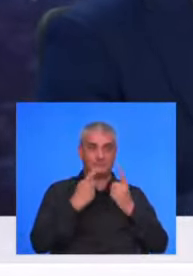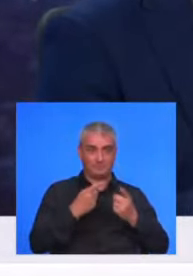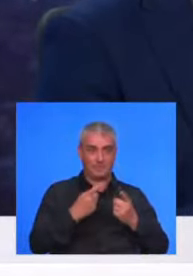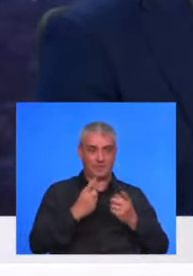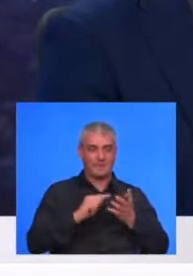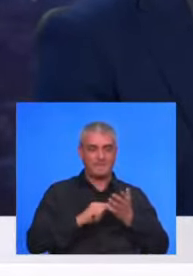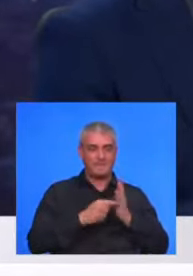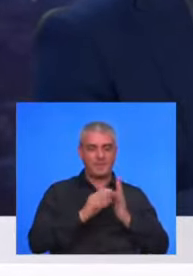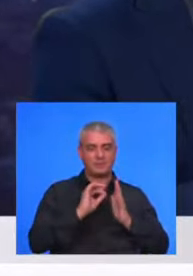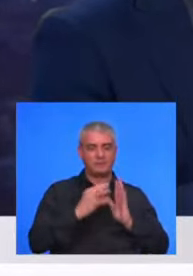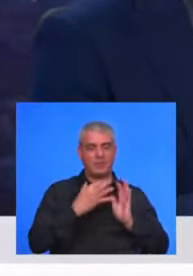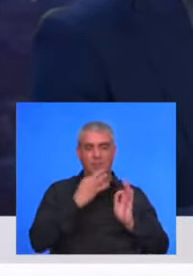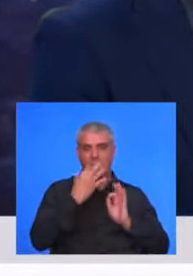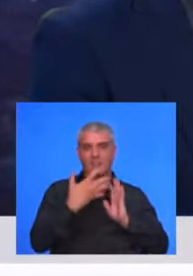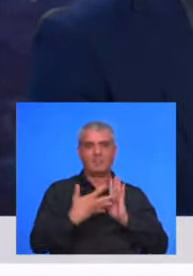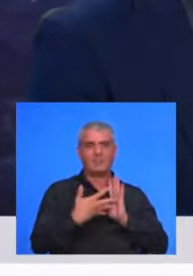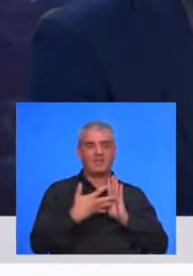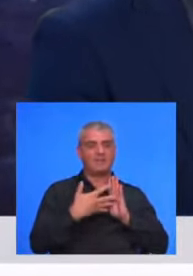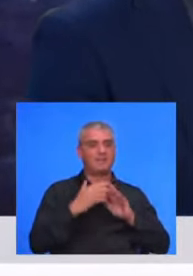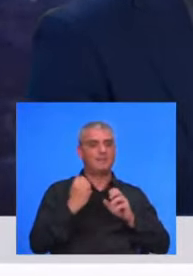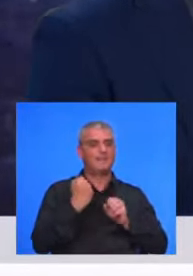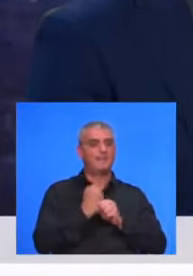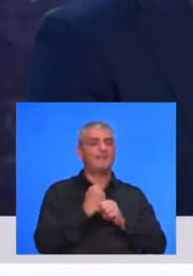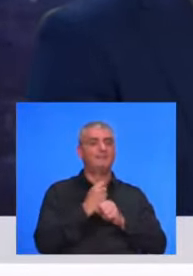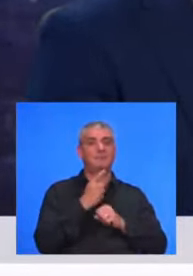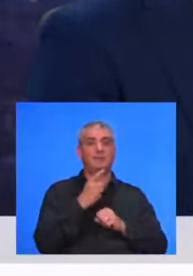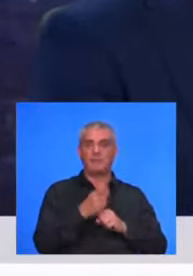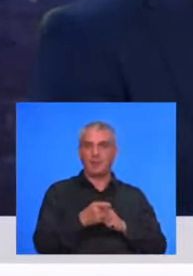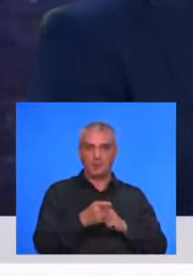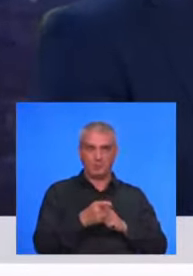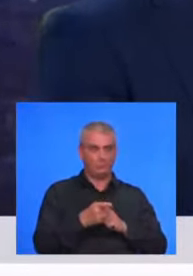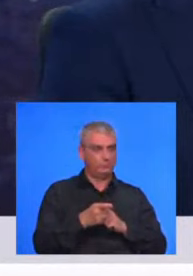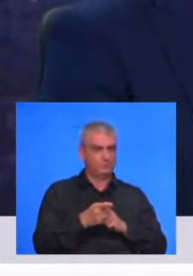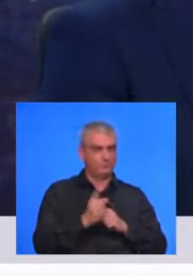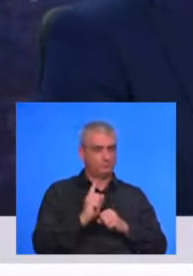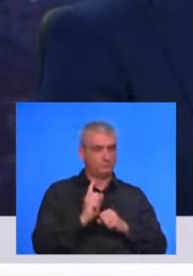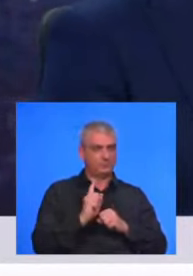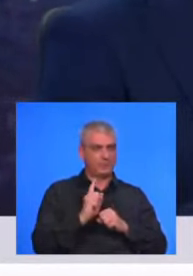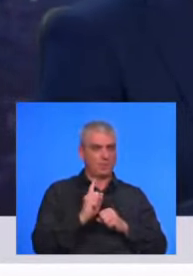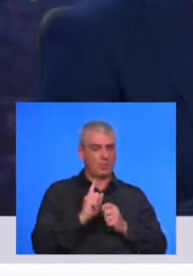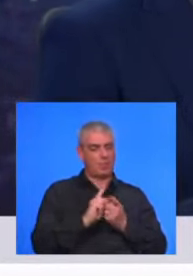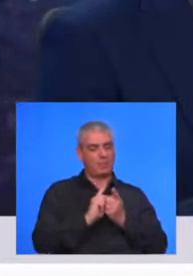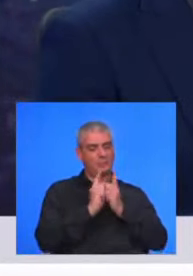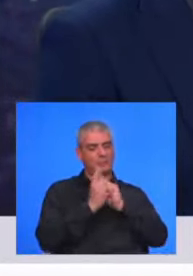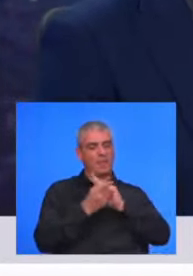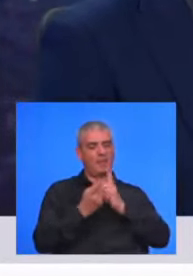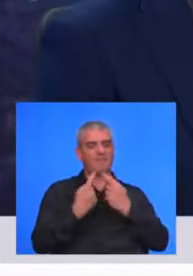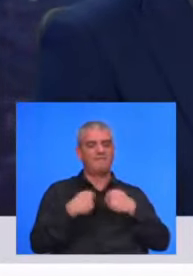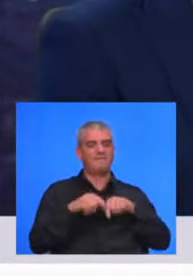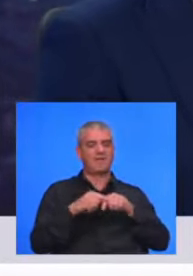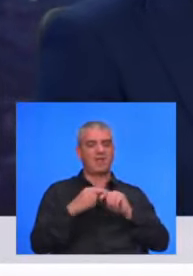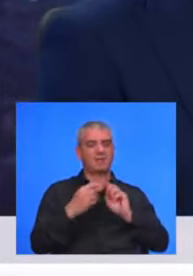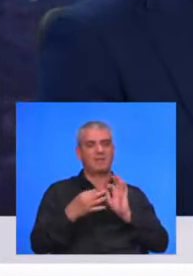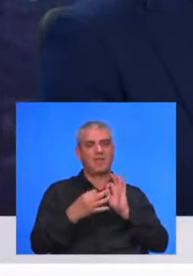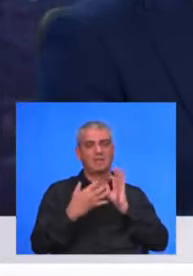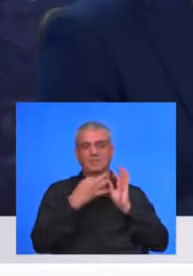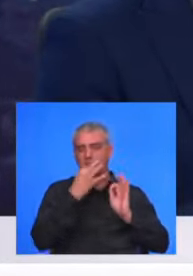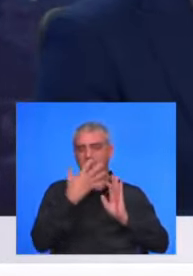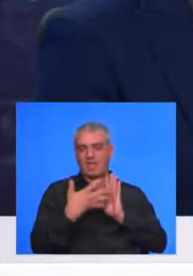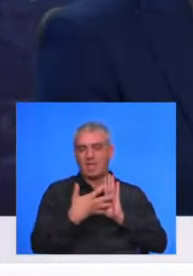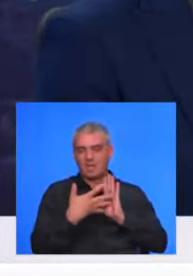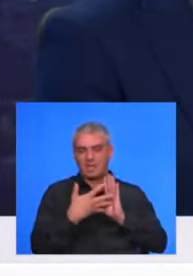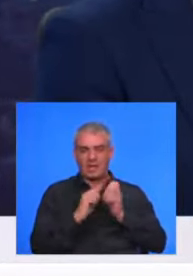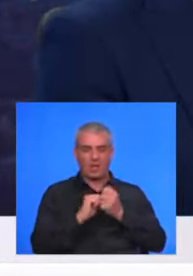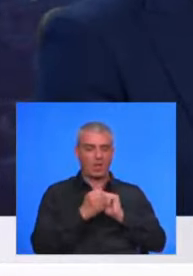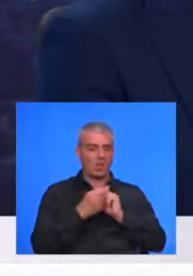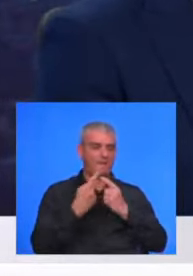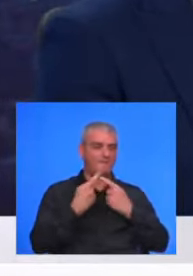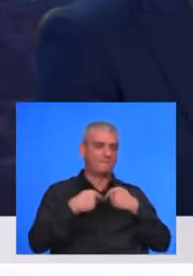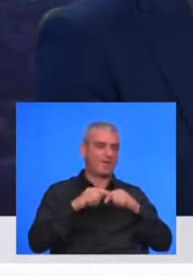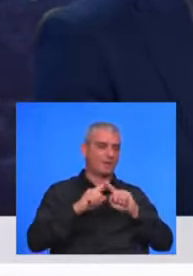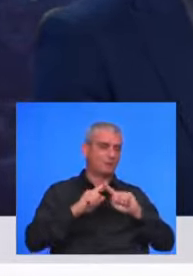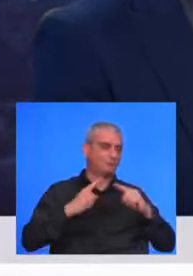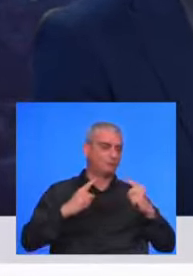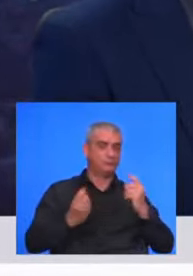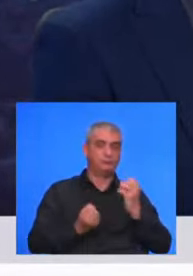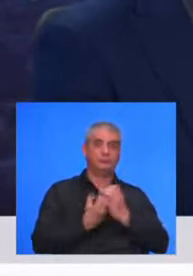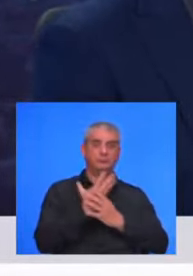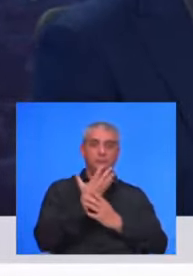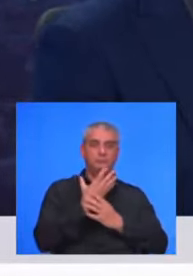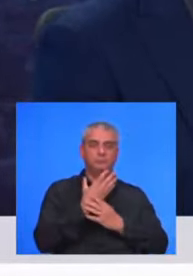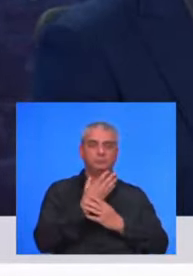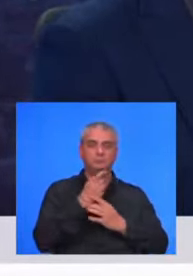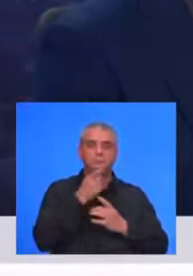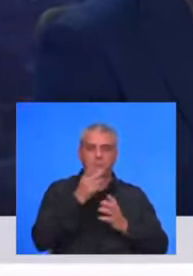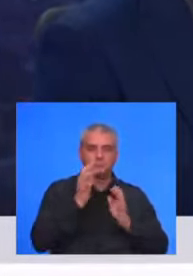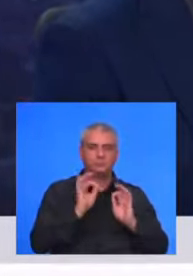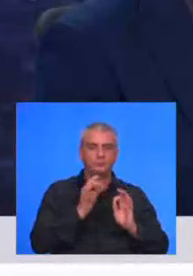של התחקירים המבצעיים הללו, זה לא תחליף לוועדת חקירה או ועדות כאלה ואחרות שיוקמו, אלא